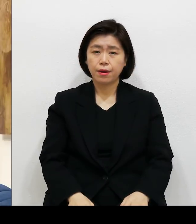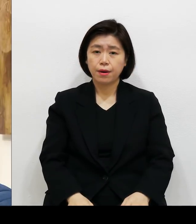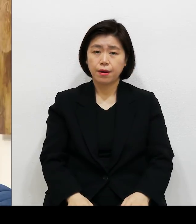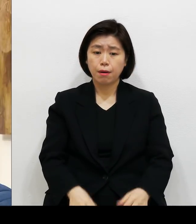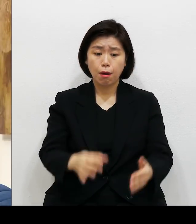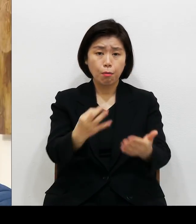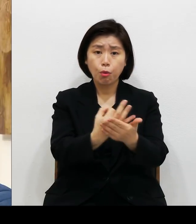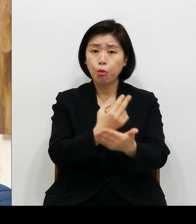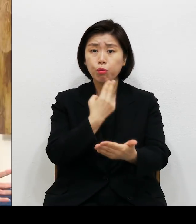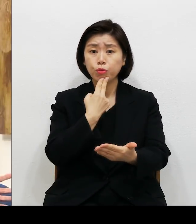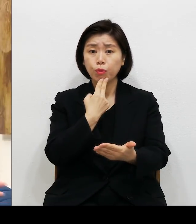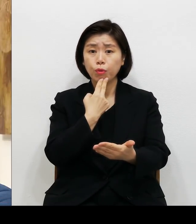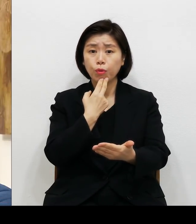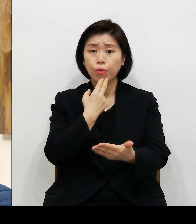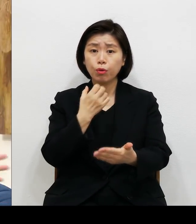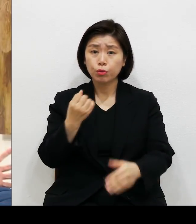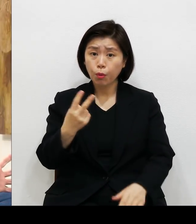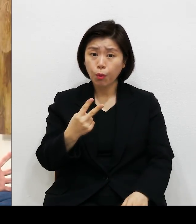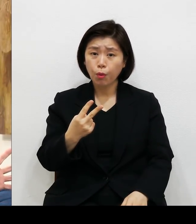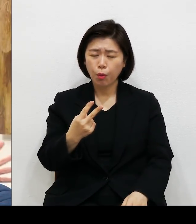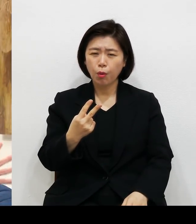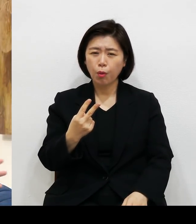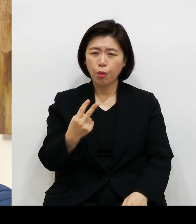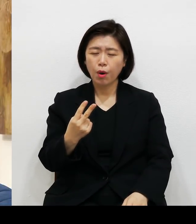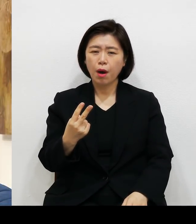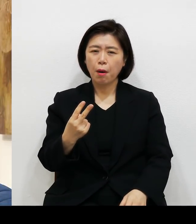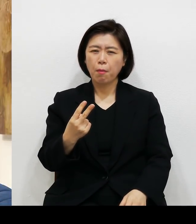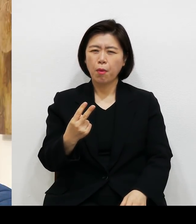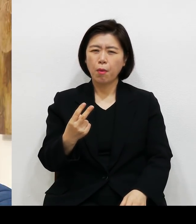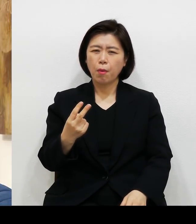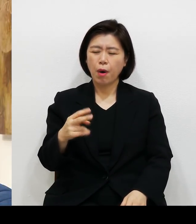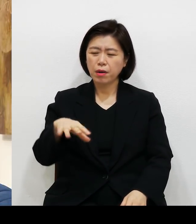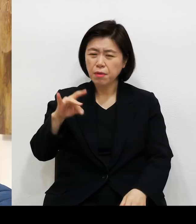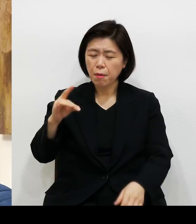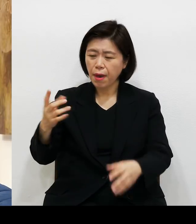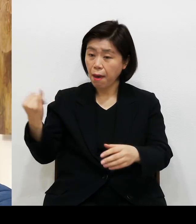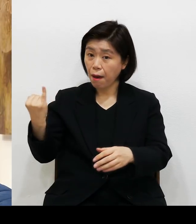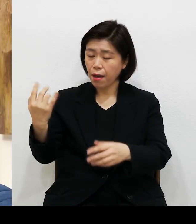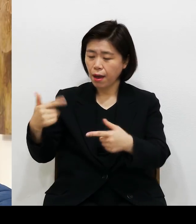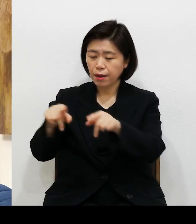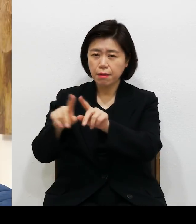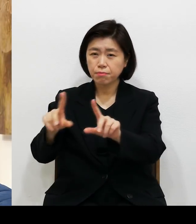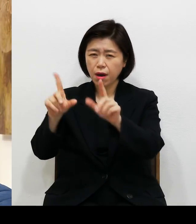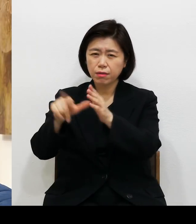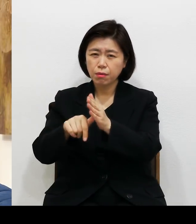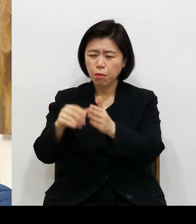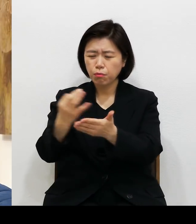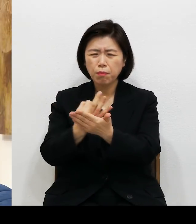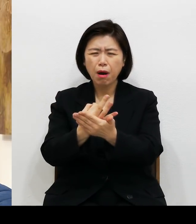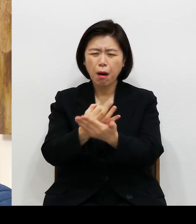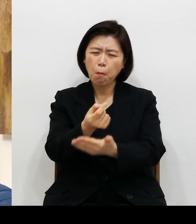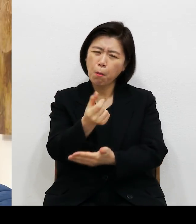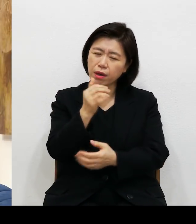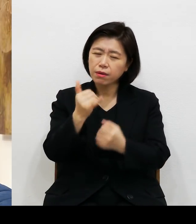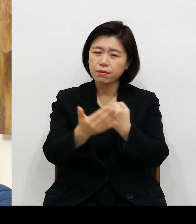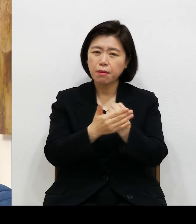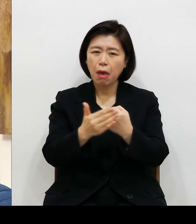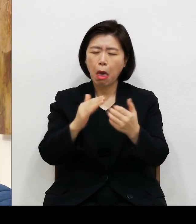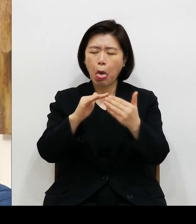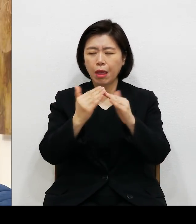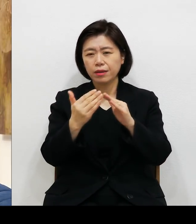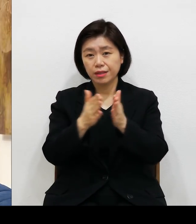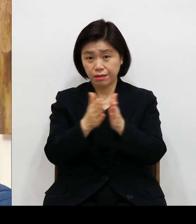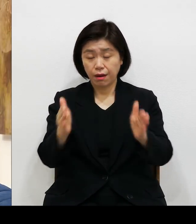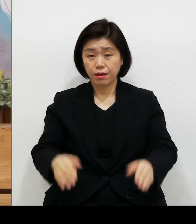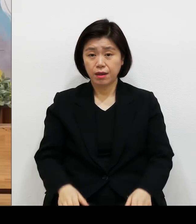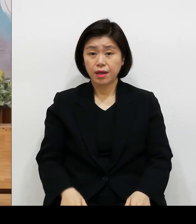이제 끊긴 상태고 예. 또 아이 낳기 한동안은 아예 돈이 없이 지나던 시절이었으니 넉넉지 않았고 네. 이제 그때부터 다